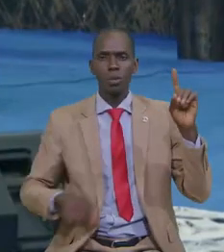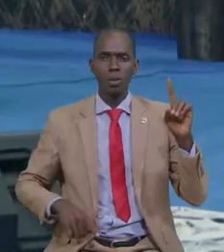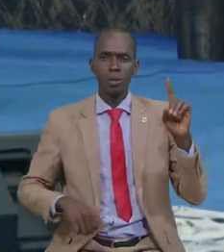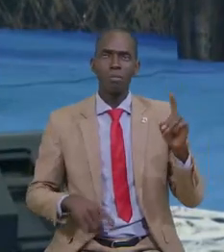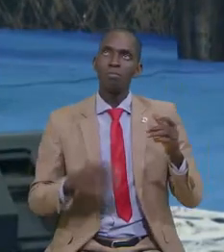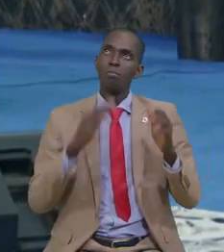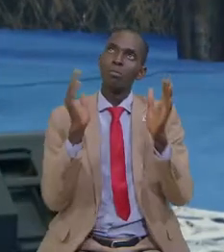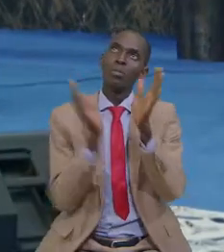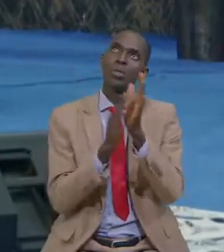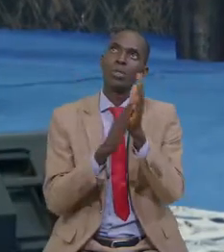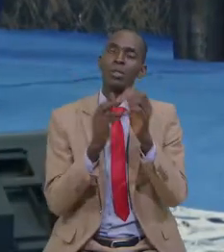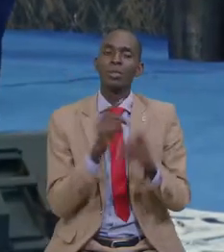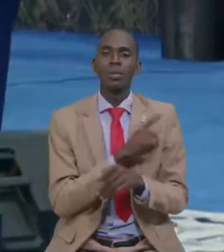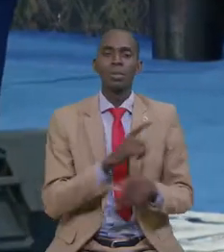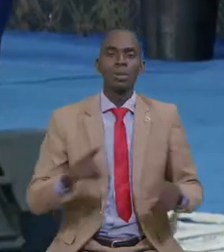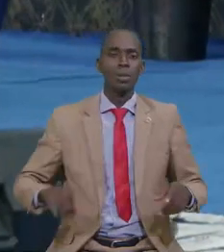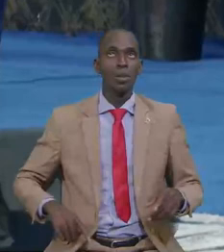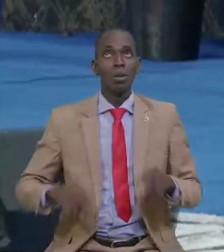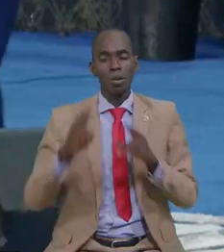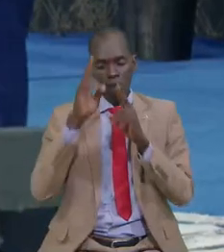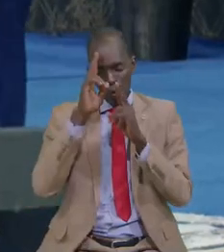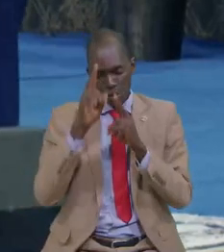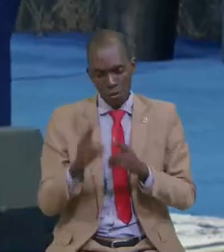bienfaits. Ici, je dis que bénit l'Éternel.